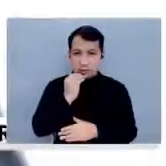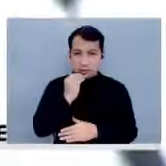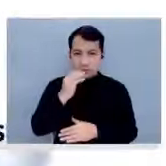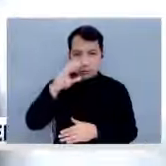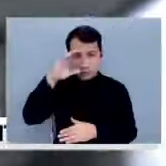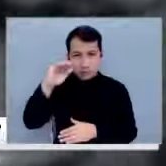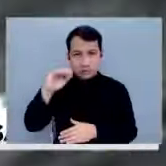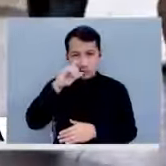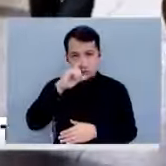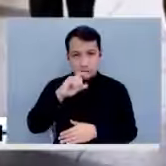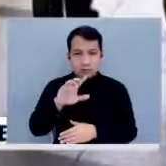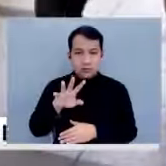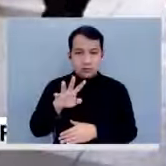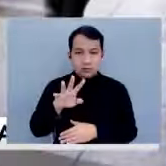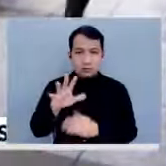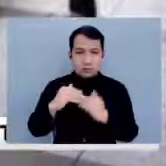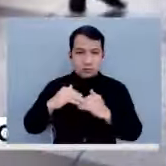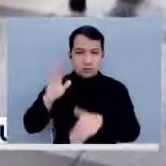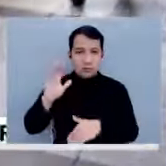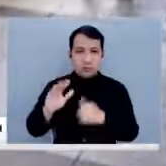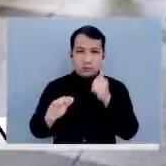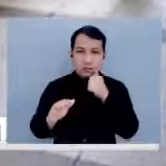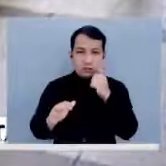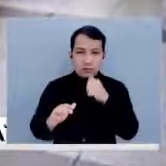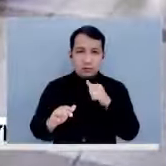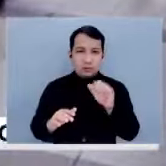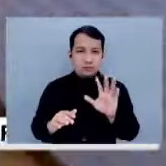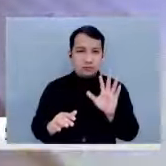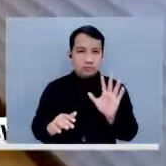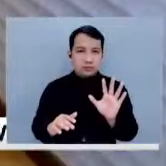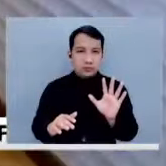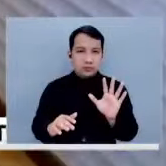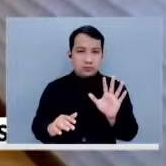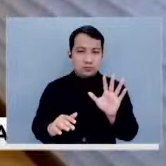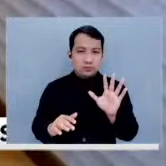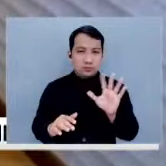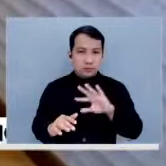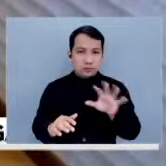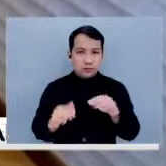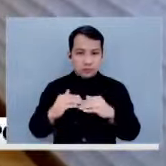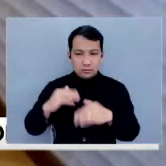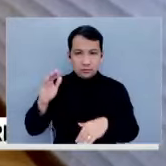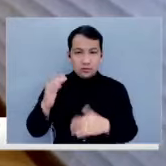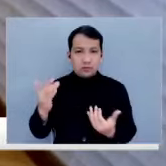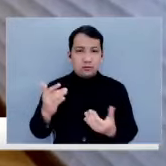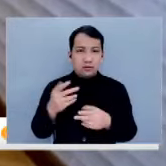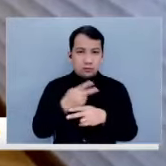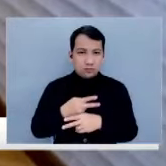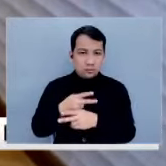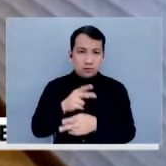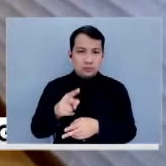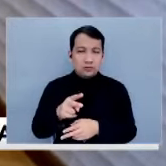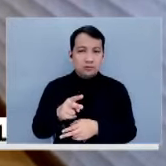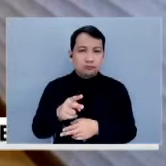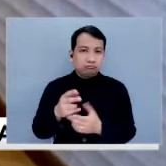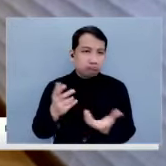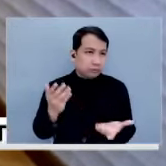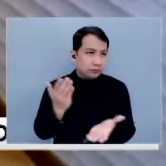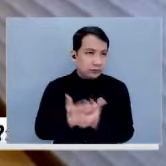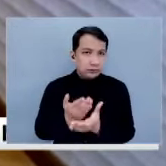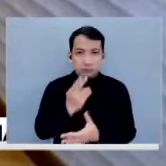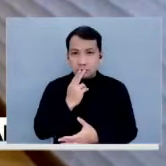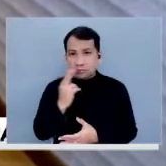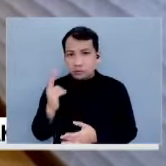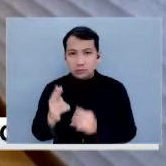45 pataas at mga babaeng edad 55 pataas makatutulong din po ang pag-iwas sa mga bisyo tulad na laman ng paninigarilyo na